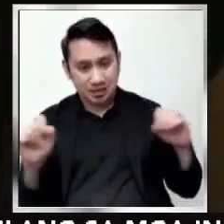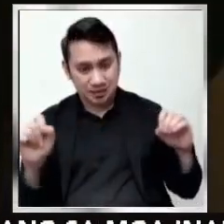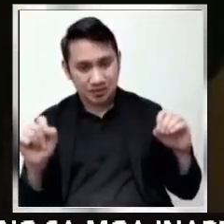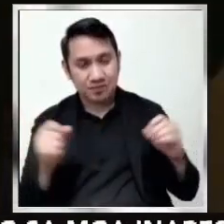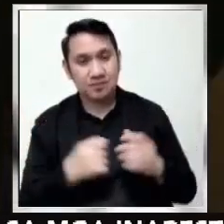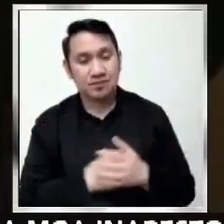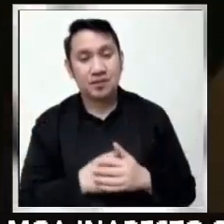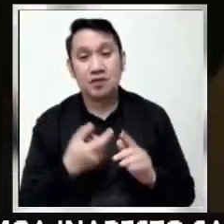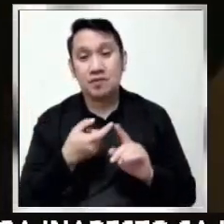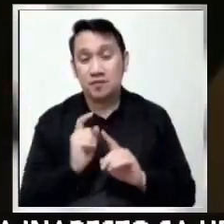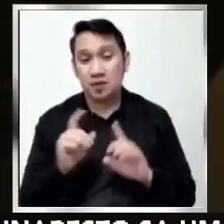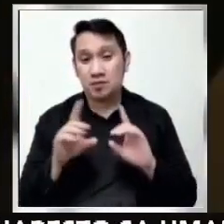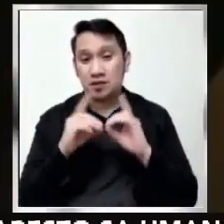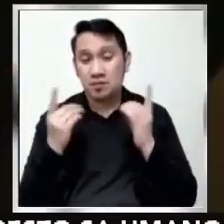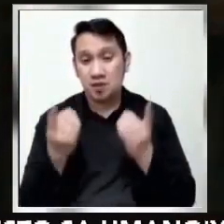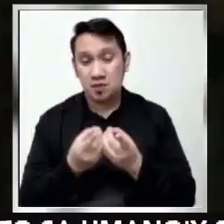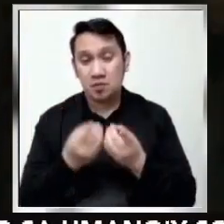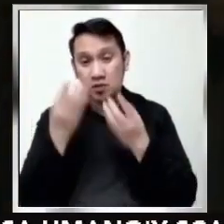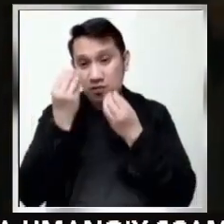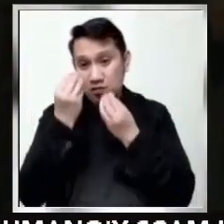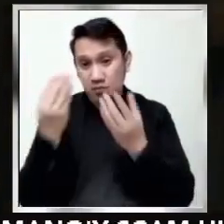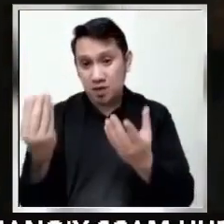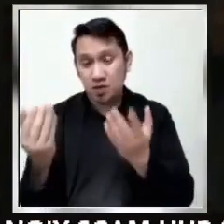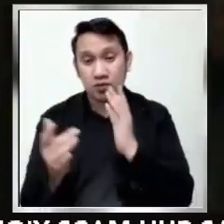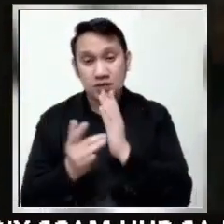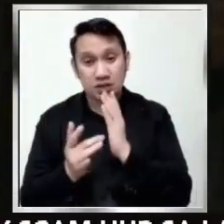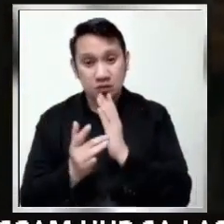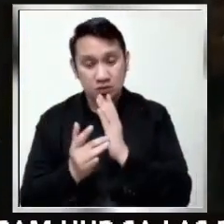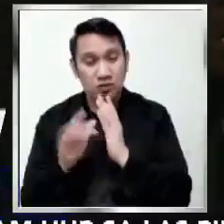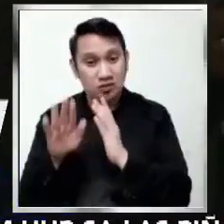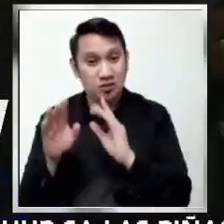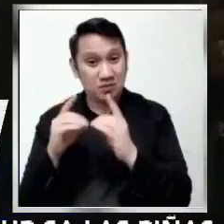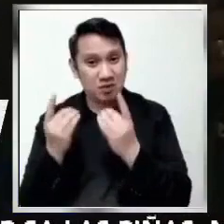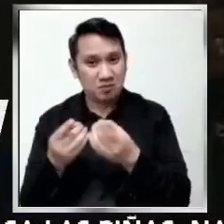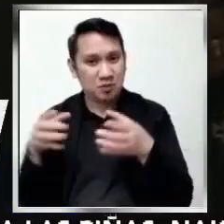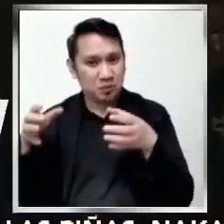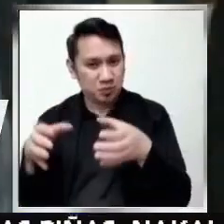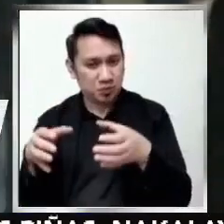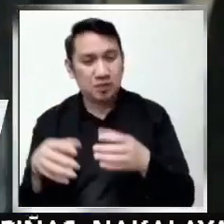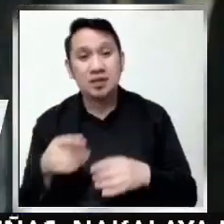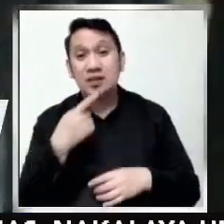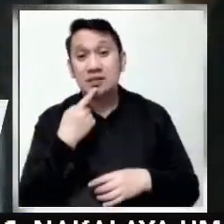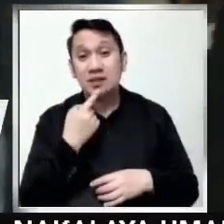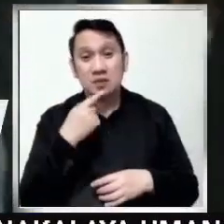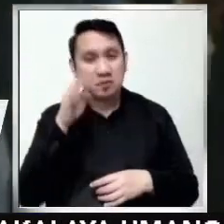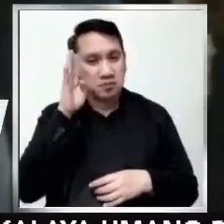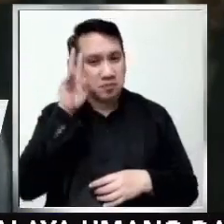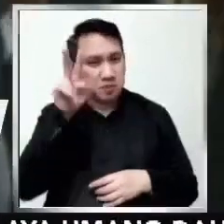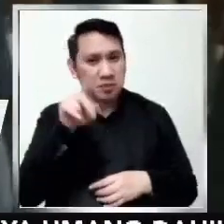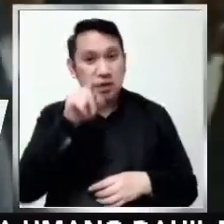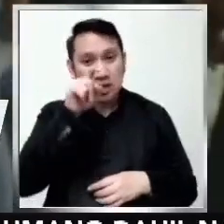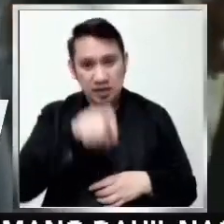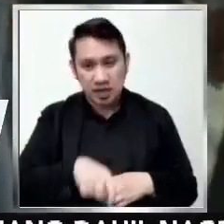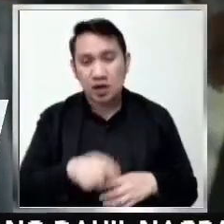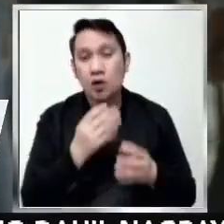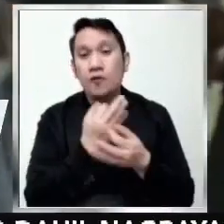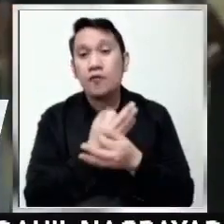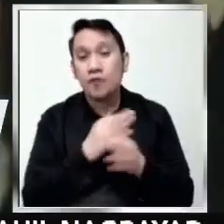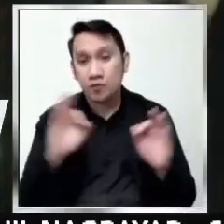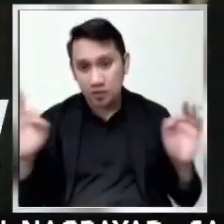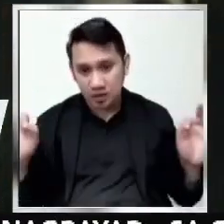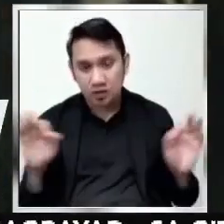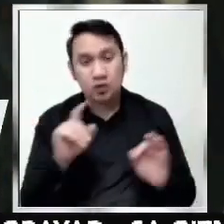and Communications Technology. Ang bili ng Pangulo, libre na dapat ang 100 pesos na binabayaran sa